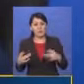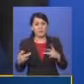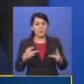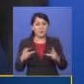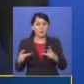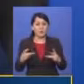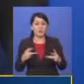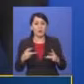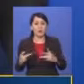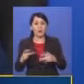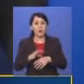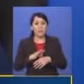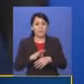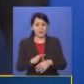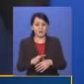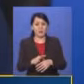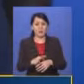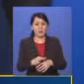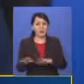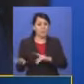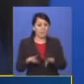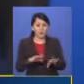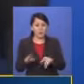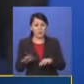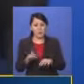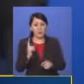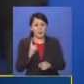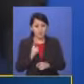там проводились мероприятия, данные мероприятия под